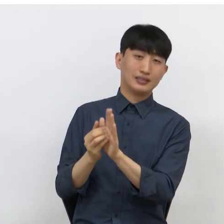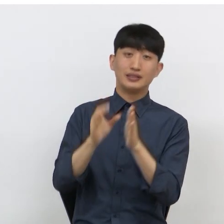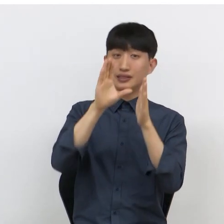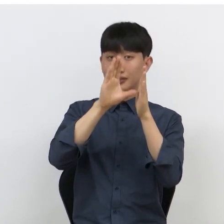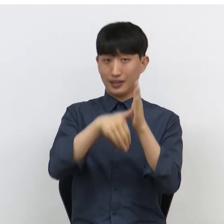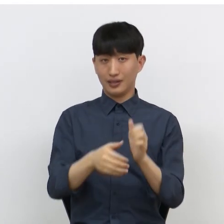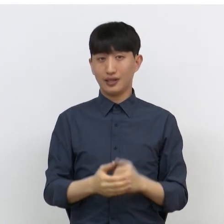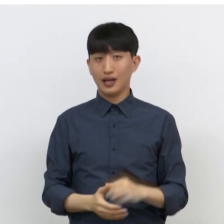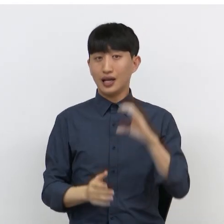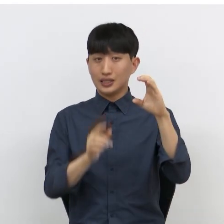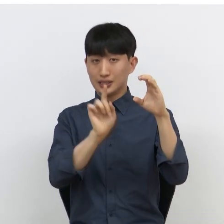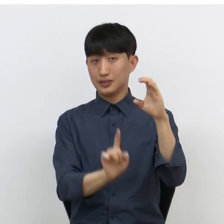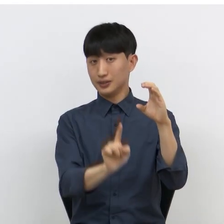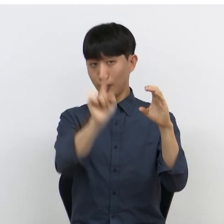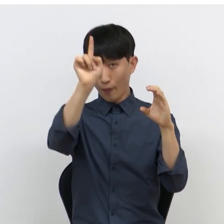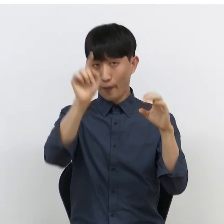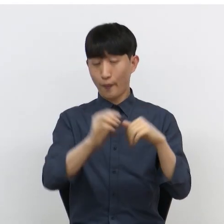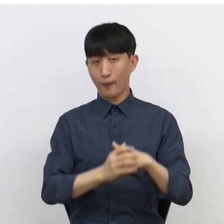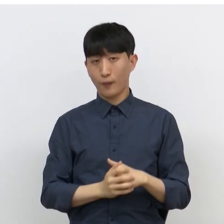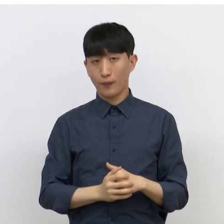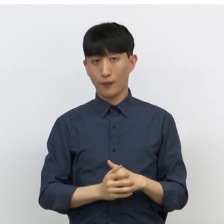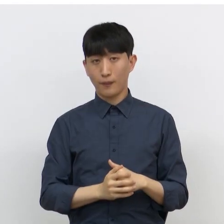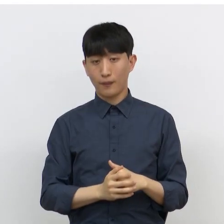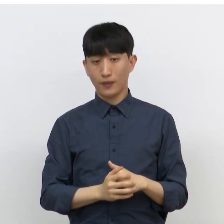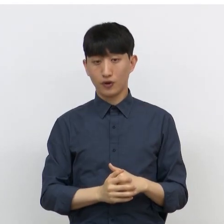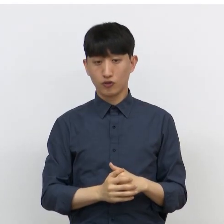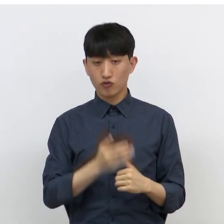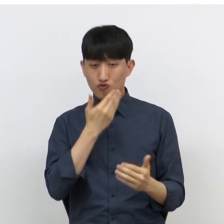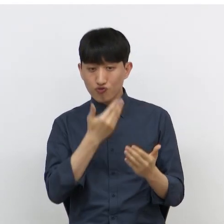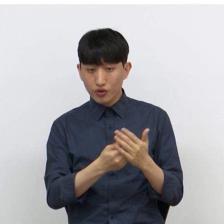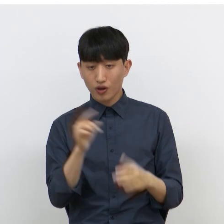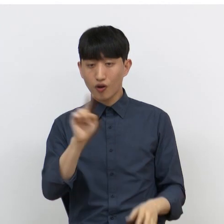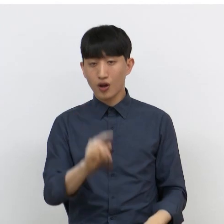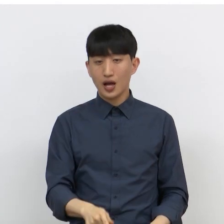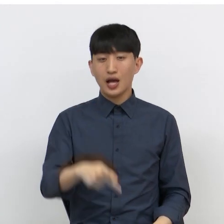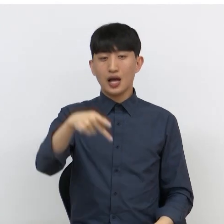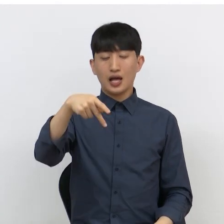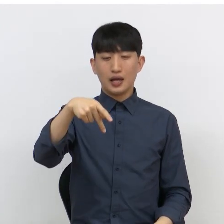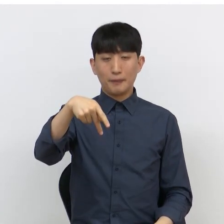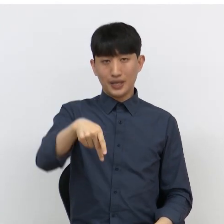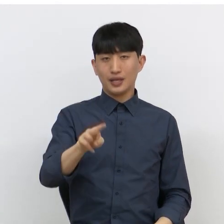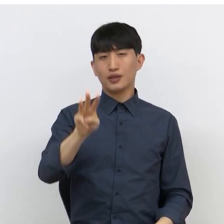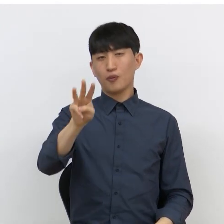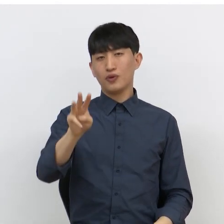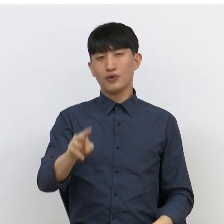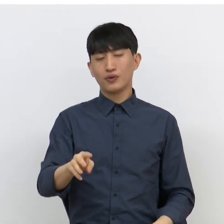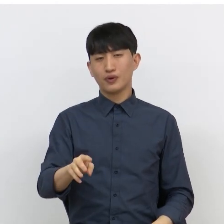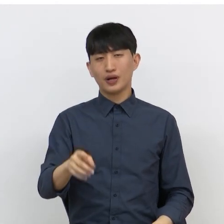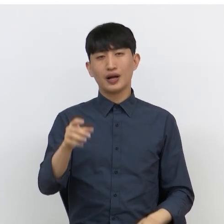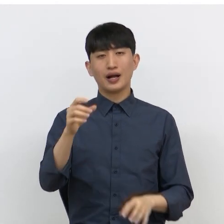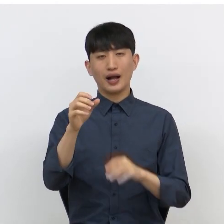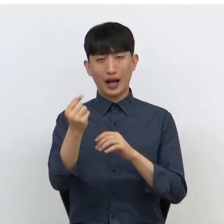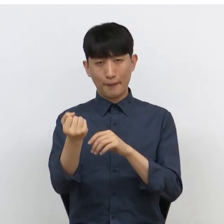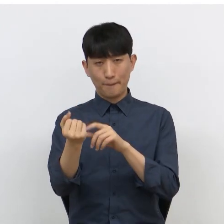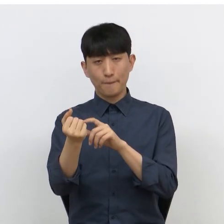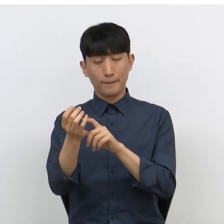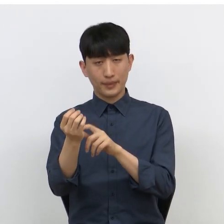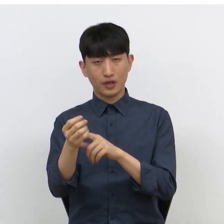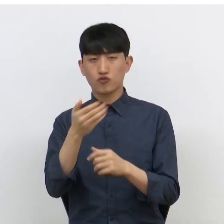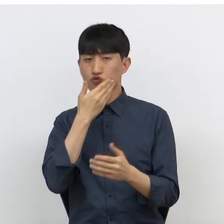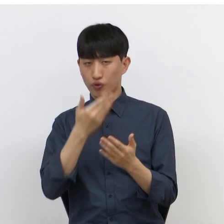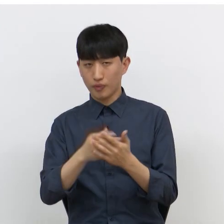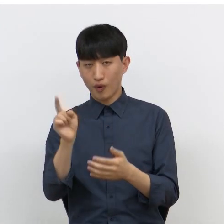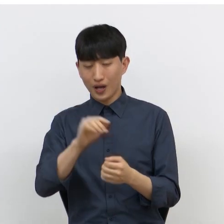설명드리겠지만 C레벨이 높기도 하지만 여기서 중요한 것은 밑에 있는 PW 값이라고 하는 건데 이건 자극폭이라고 하는 거죠.